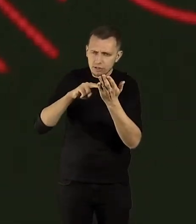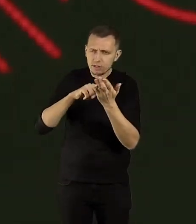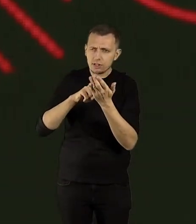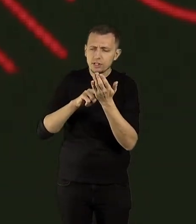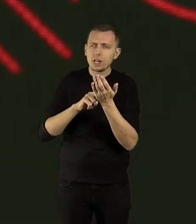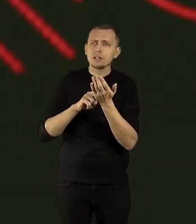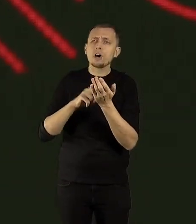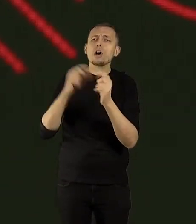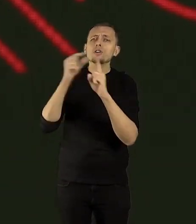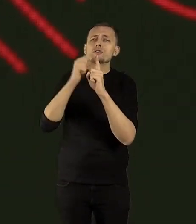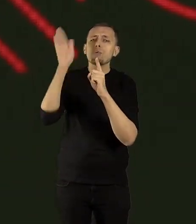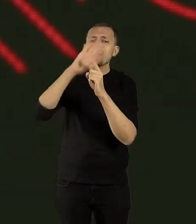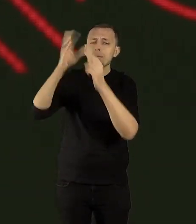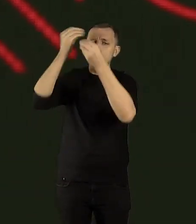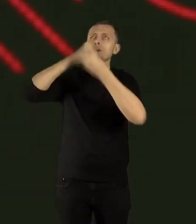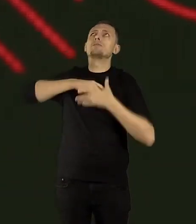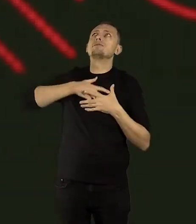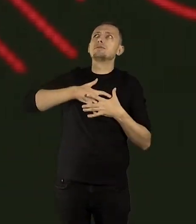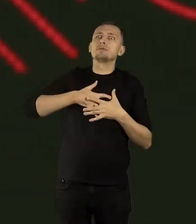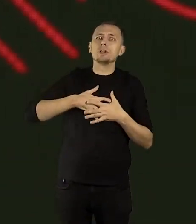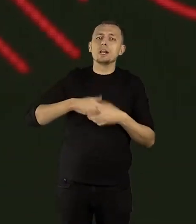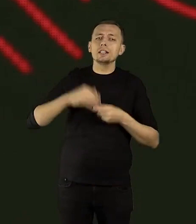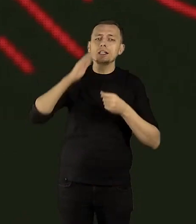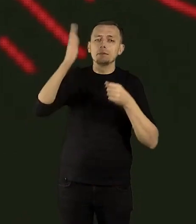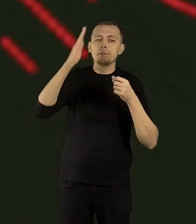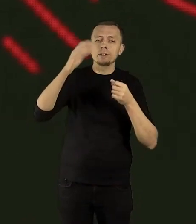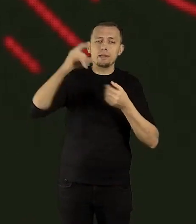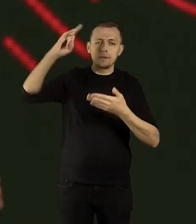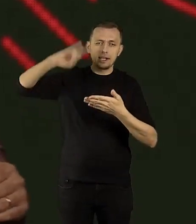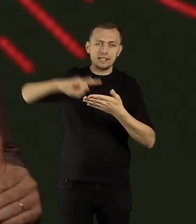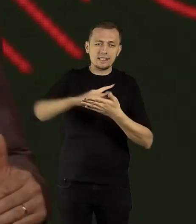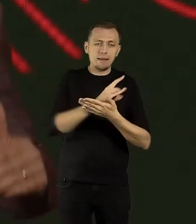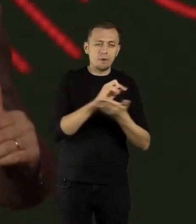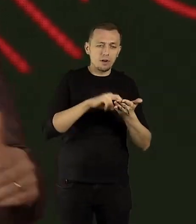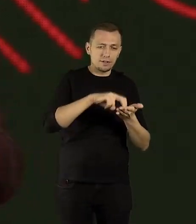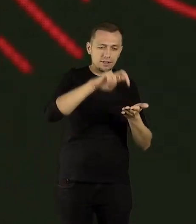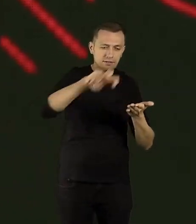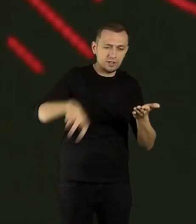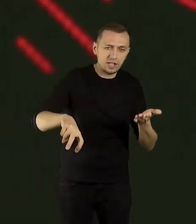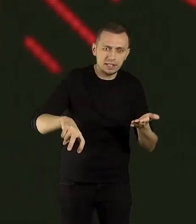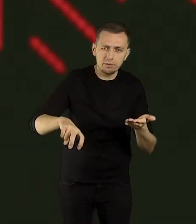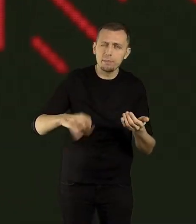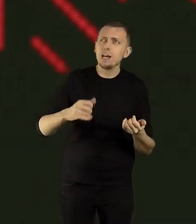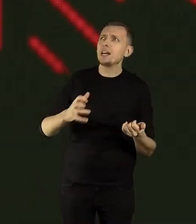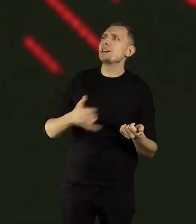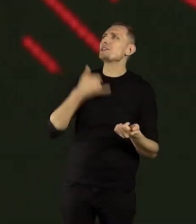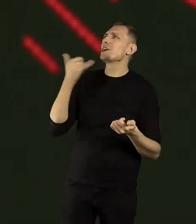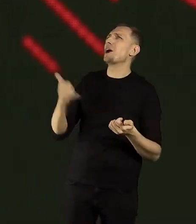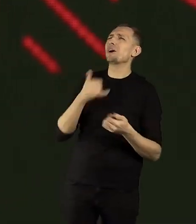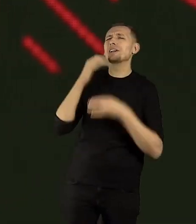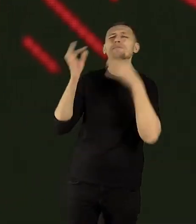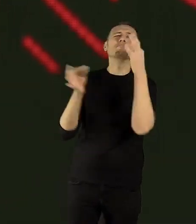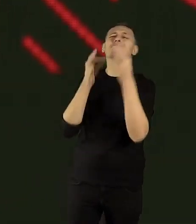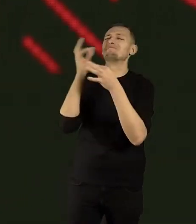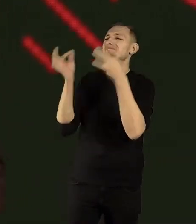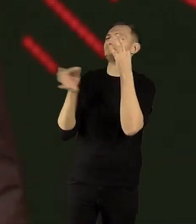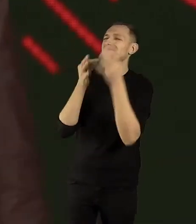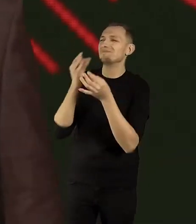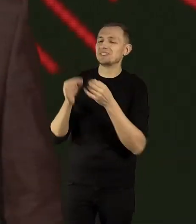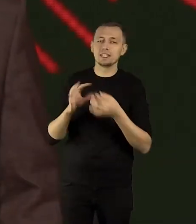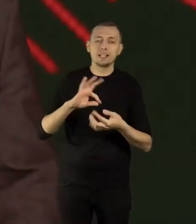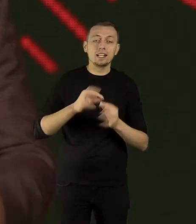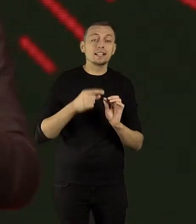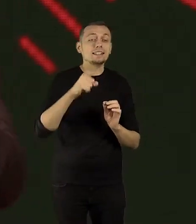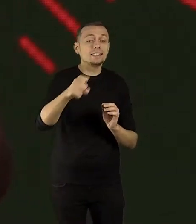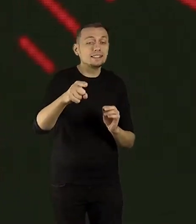Bożym. Kiedy więc czytasz Magnifikat, to musisz mieć świadomość, że wypływa ona z serca przesiąkniętego Bożym